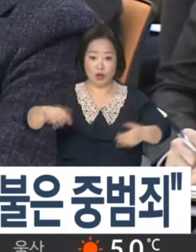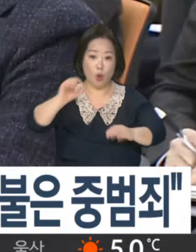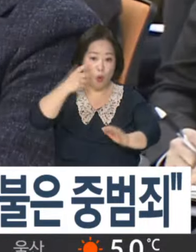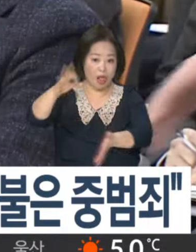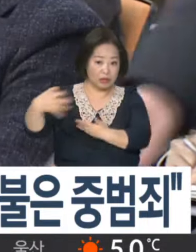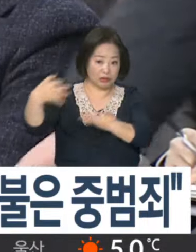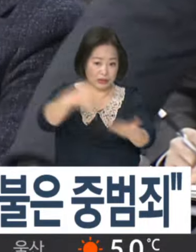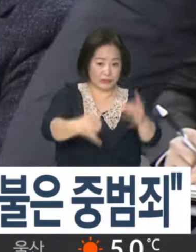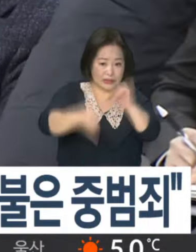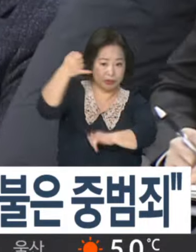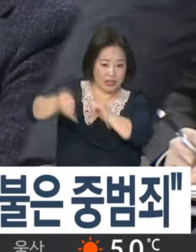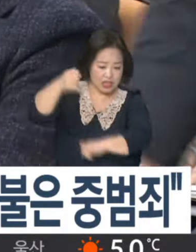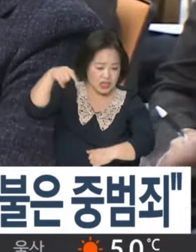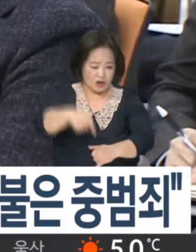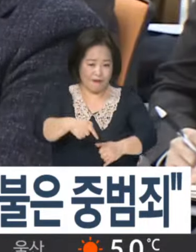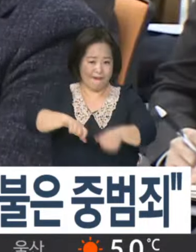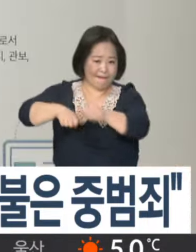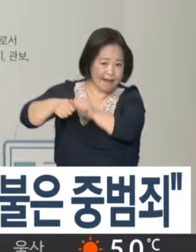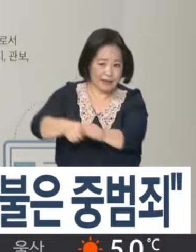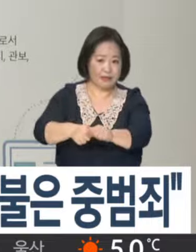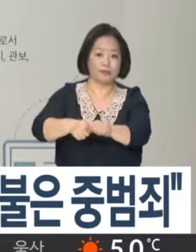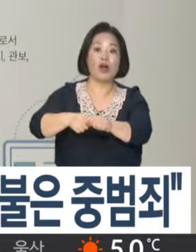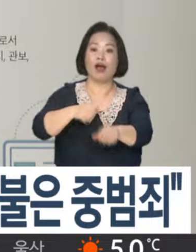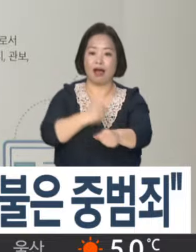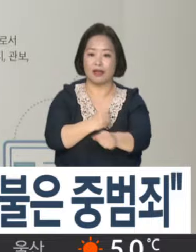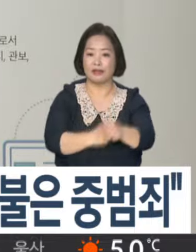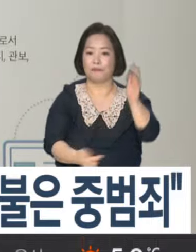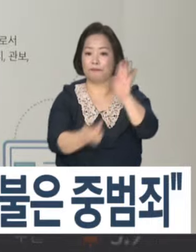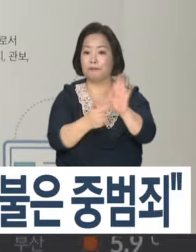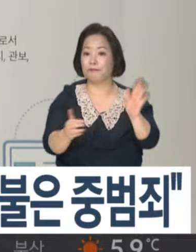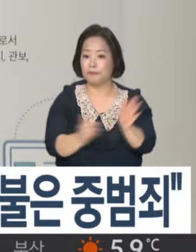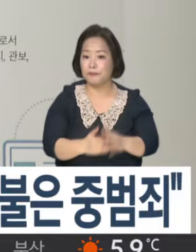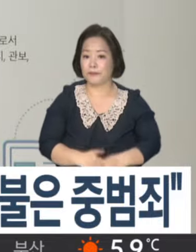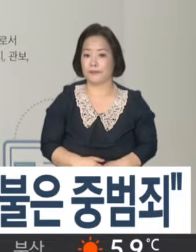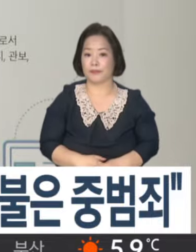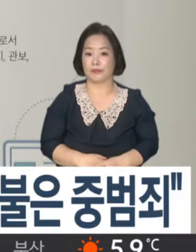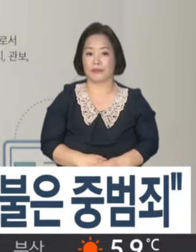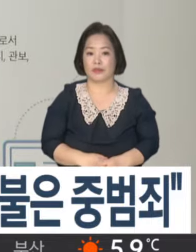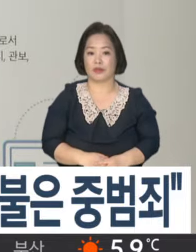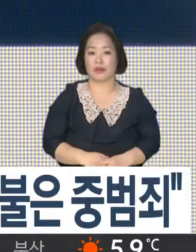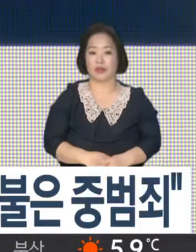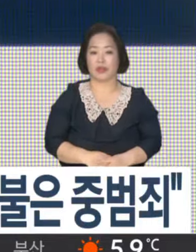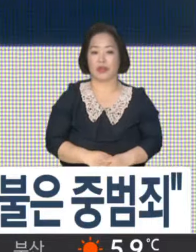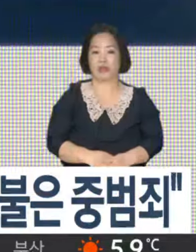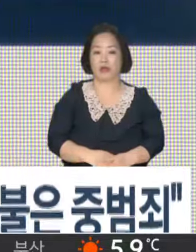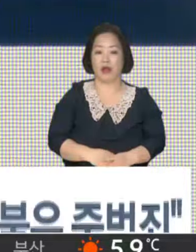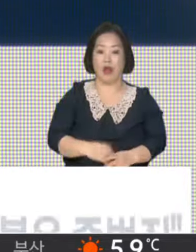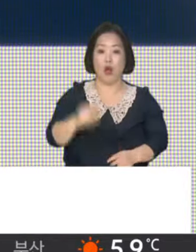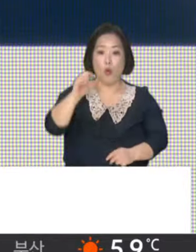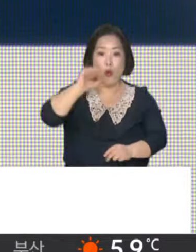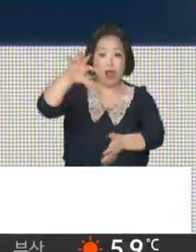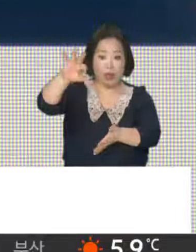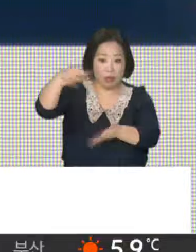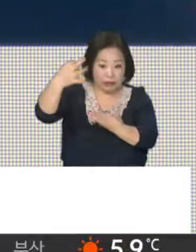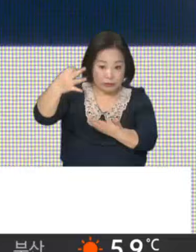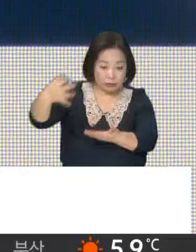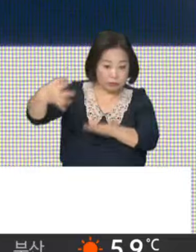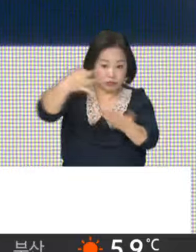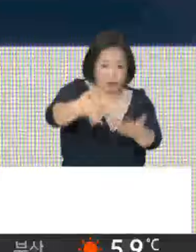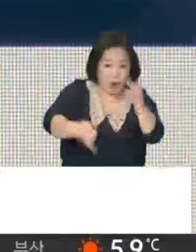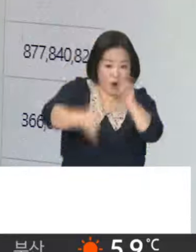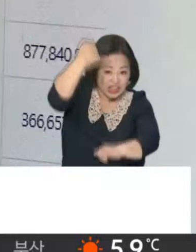중범죄로 지적하며 강력 대응방침을 수차에 밝힌 상황 마약 같은 반사회적 범죄다